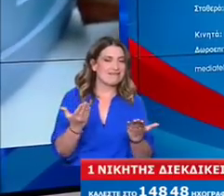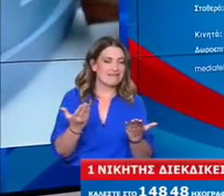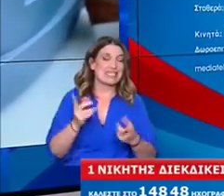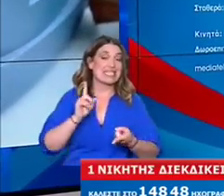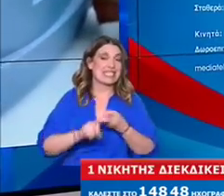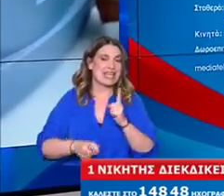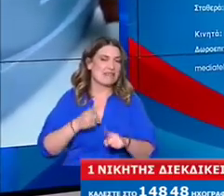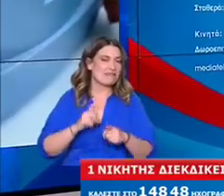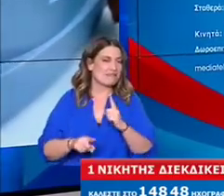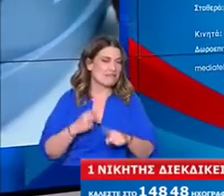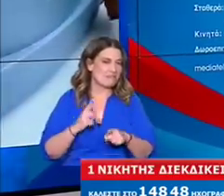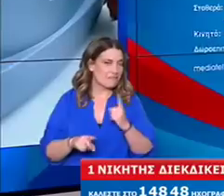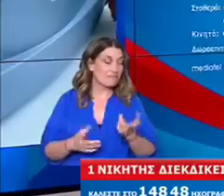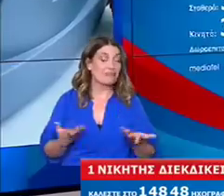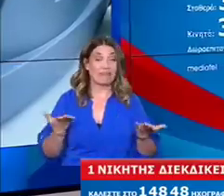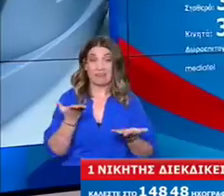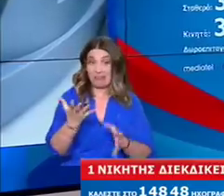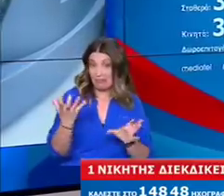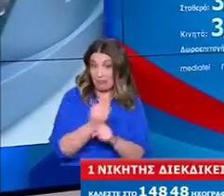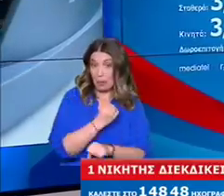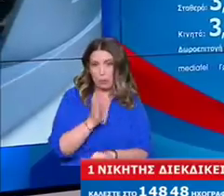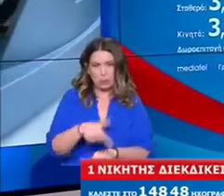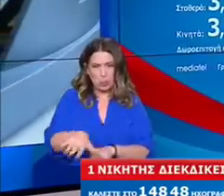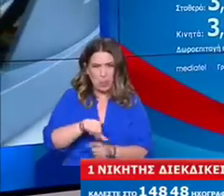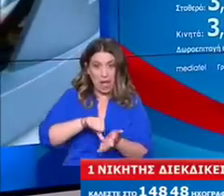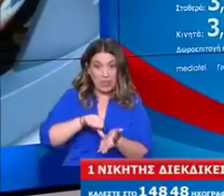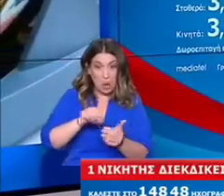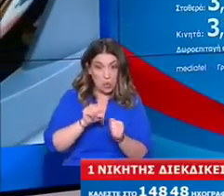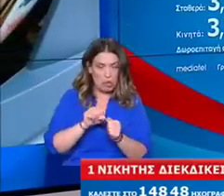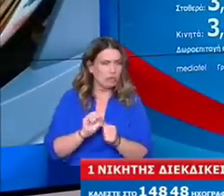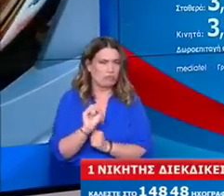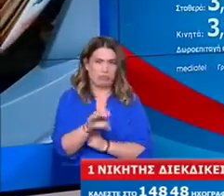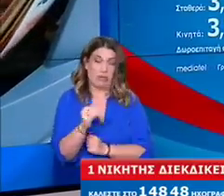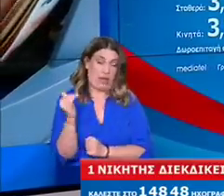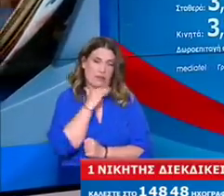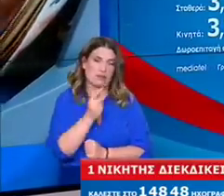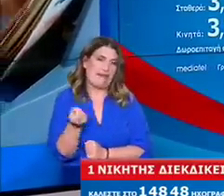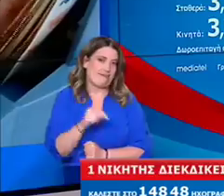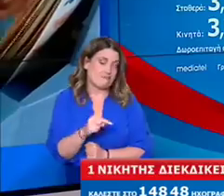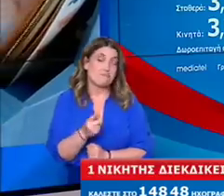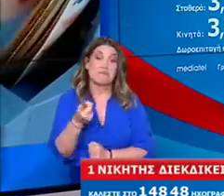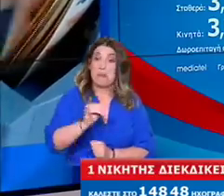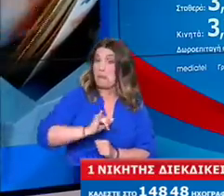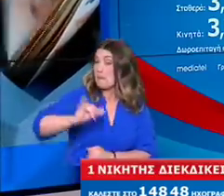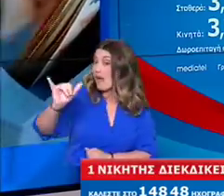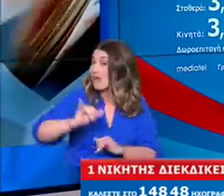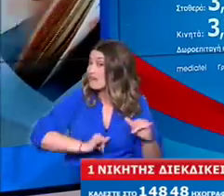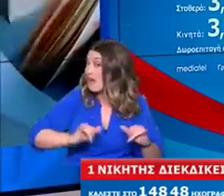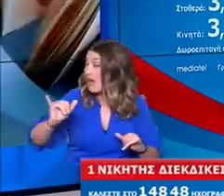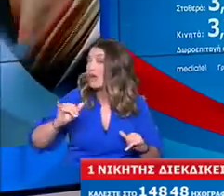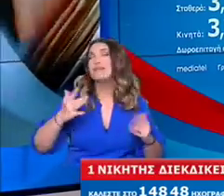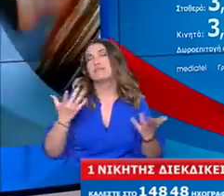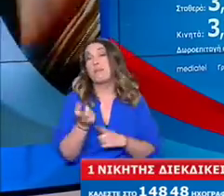τυχεροί, αύριο μπορεί να μας βλέπετε και εμάς και ό,τι άλλο θέλετε, από εδώ. Πολύ φωτεινά,